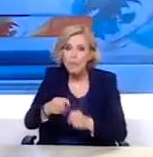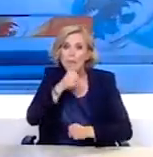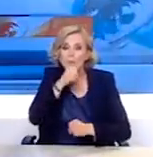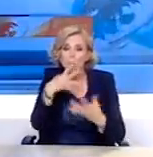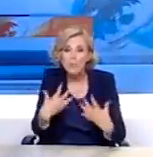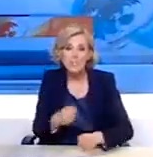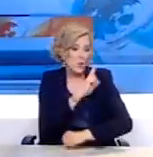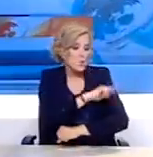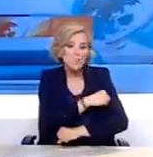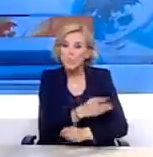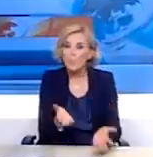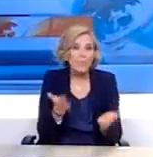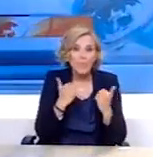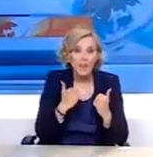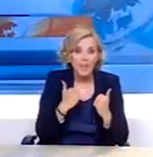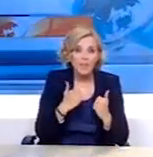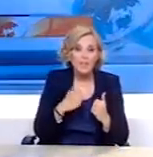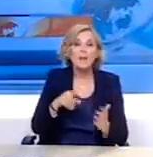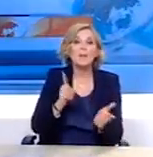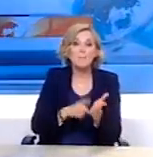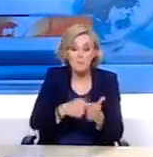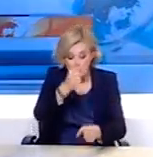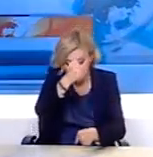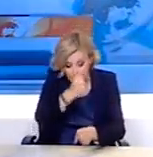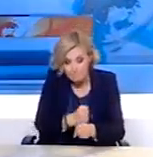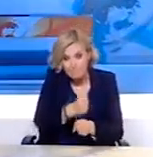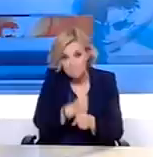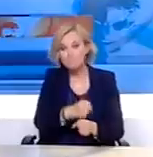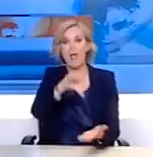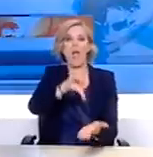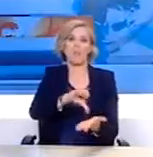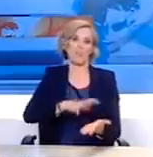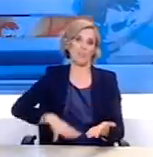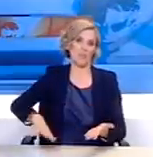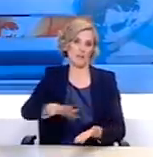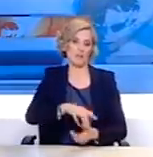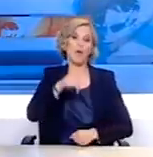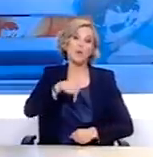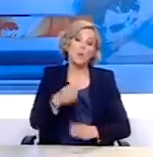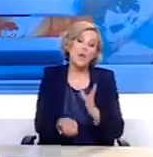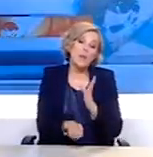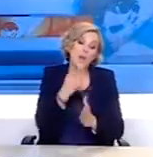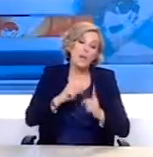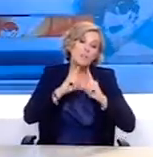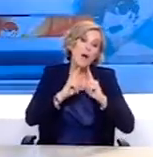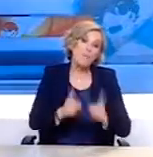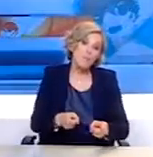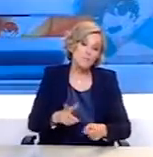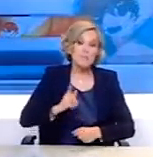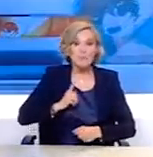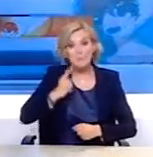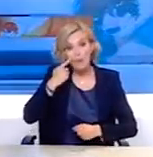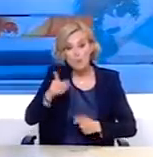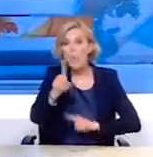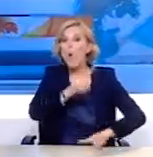μας, μας επιβάλλει να προχωρήσουμε σε νέες αποφάσεις. Όπως είπα και χθες, φέρνοντας συγκεκριμένα παραδείγματα, η οποιαδήποτε